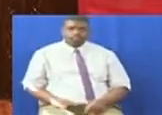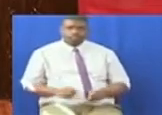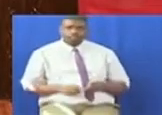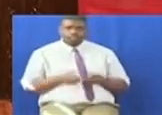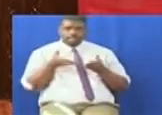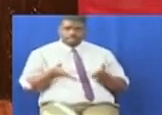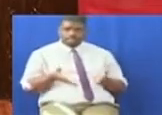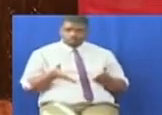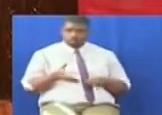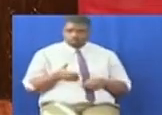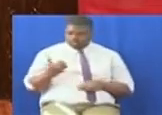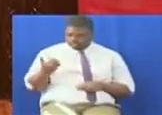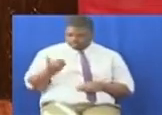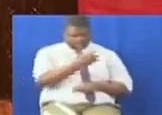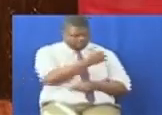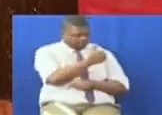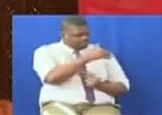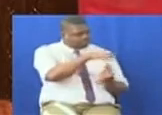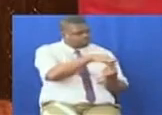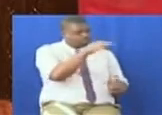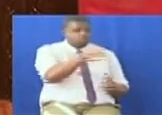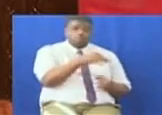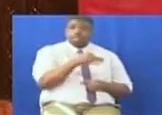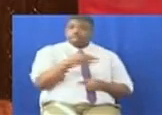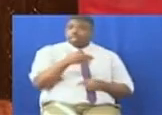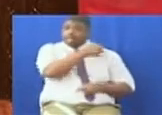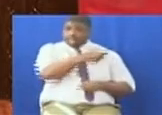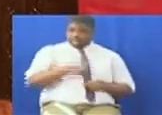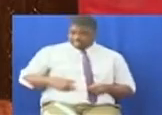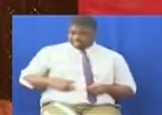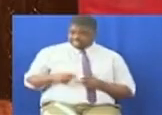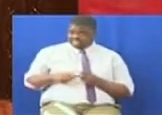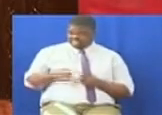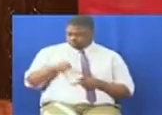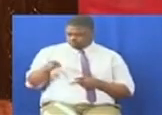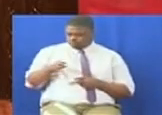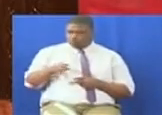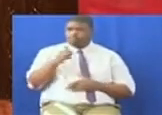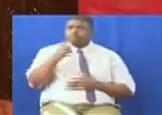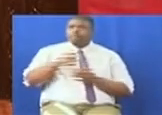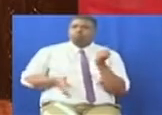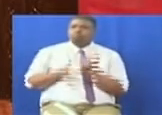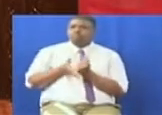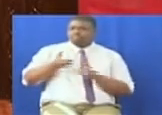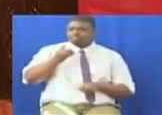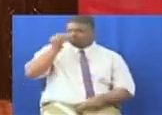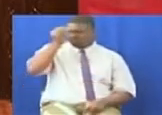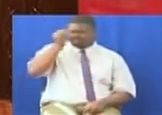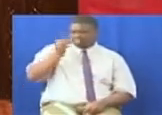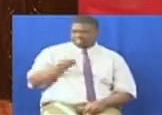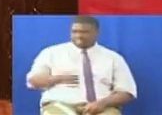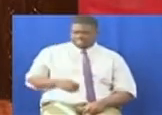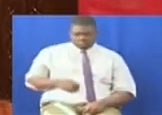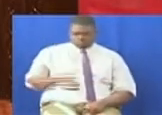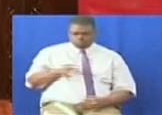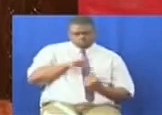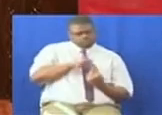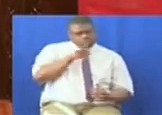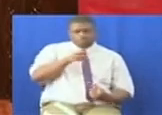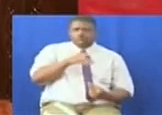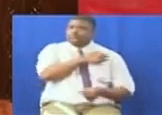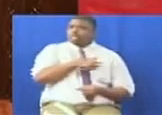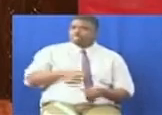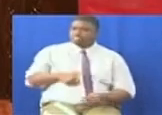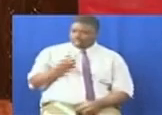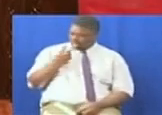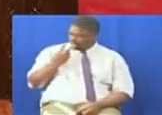mtu akiniambia nimchague rais leo, Magufuli amenifundisha kwamba kuchagua rais tunatakiwa uangalie sana.